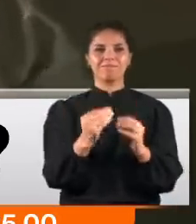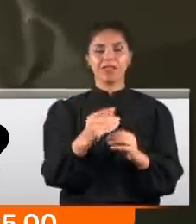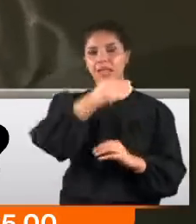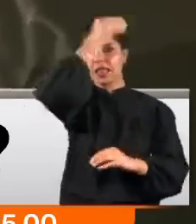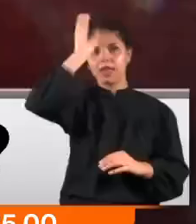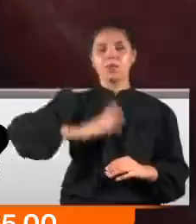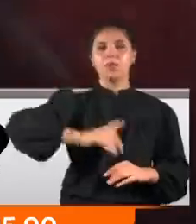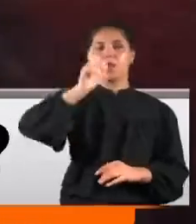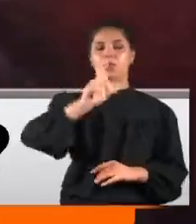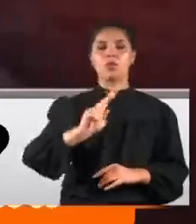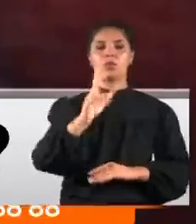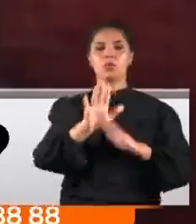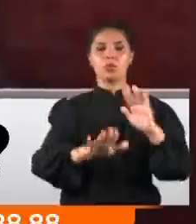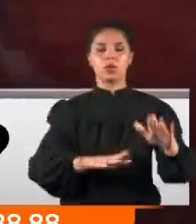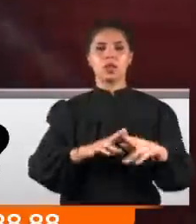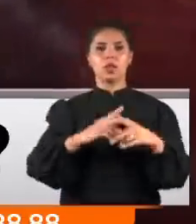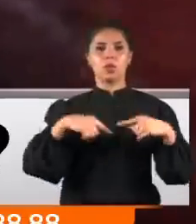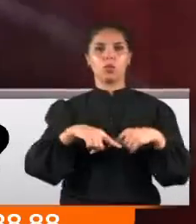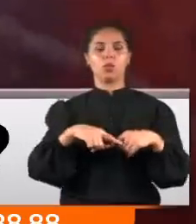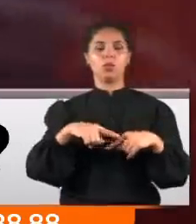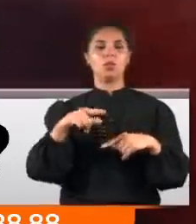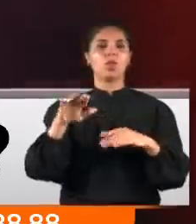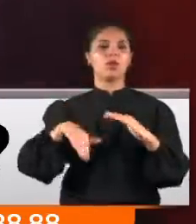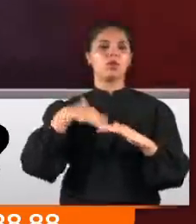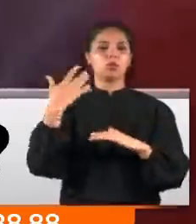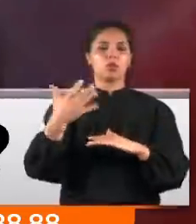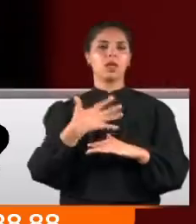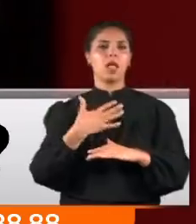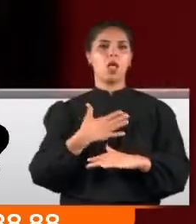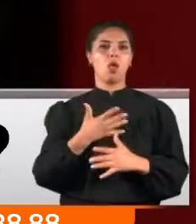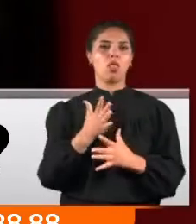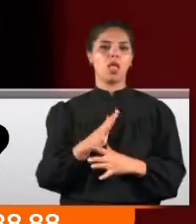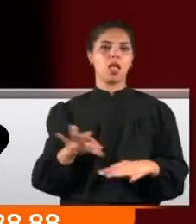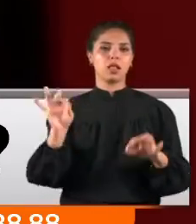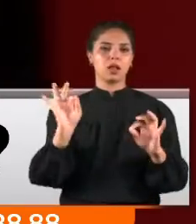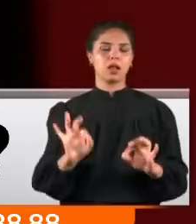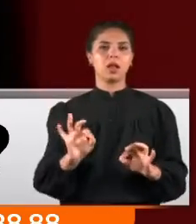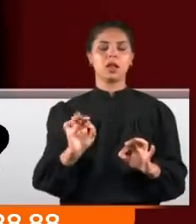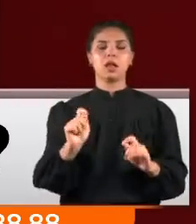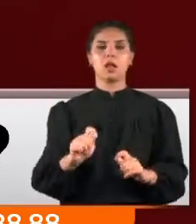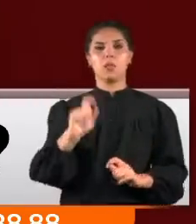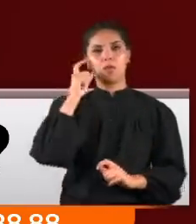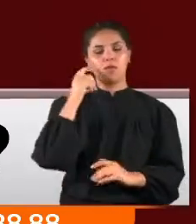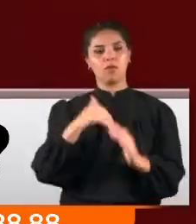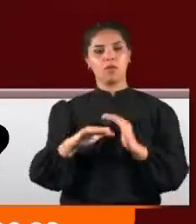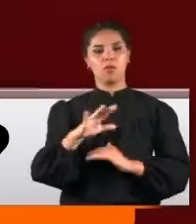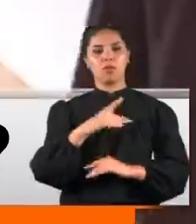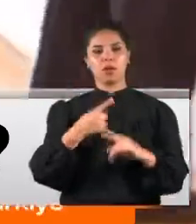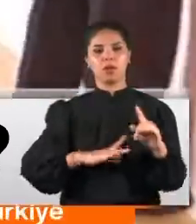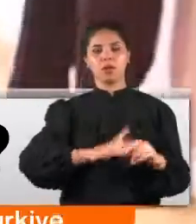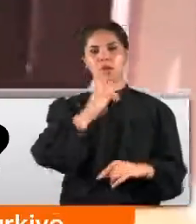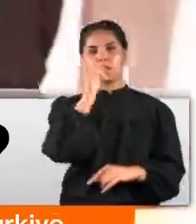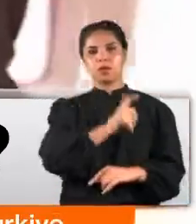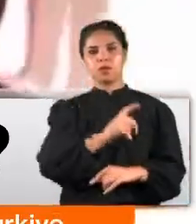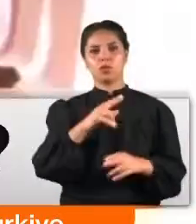İmamoğlu'nun sürpriz hamlesi kurultay sonrası her türlü sonuca karşı ön hazırlık yorumlarını beraberinde getirdi. Kılıçdaroğlu'nun kurultayda